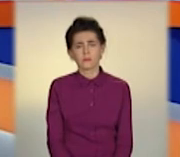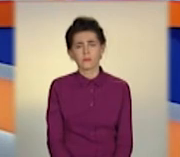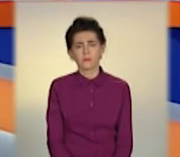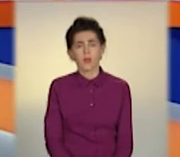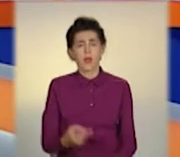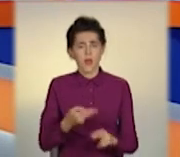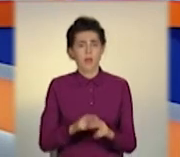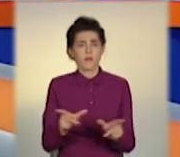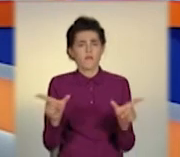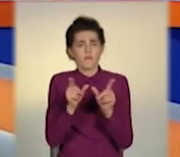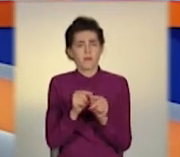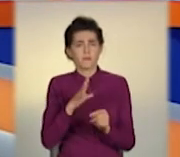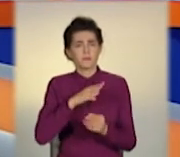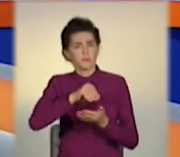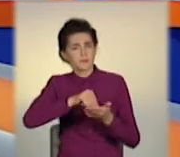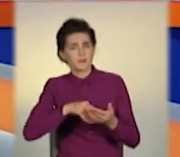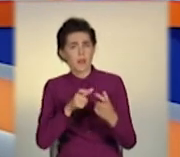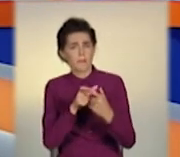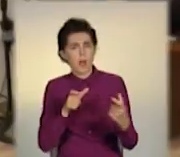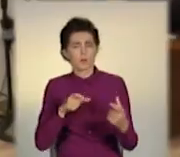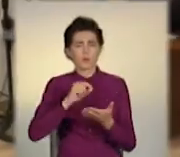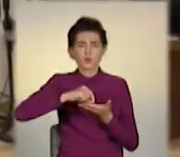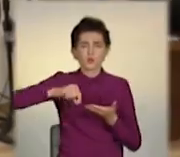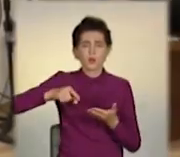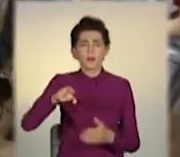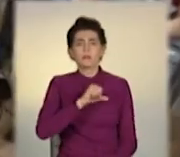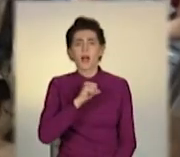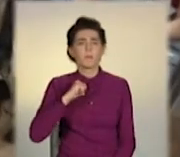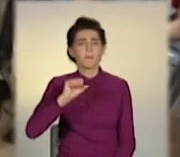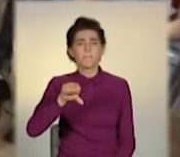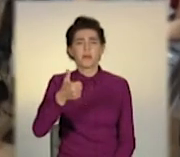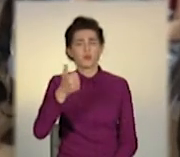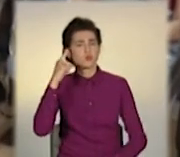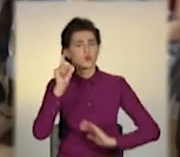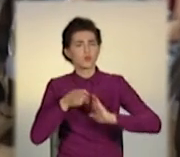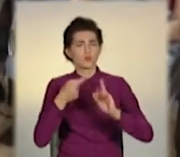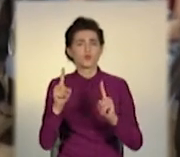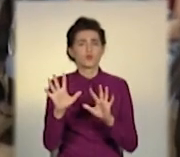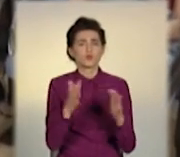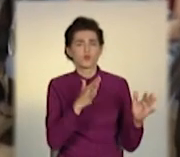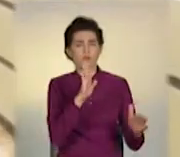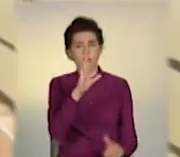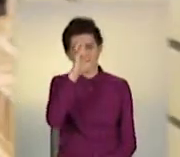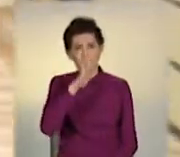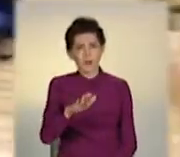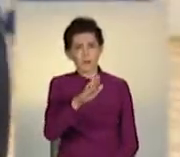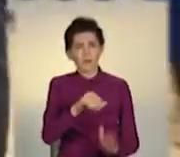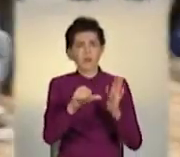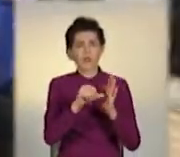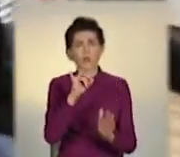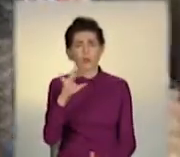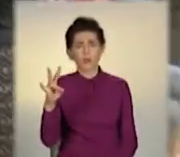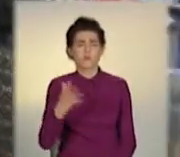Із ними завжди блокнот і ручка. Вони першими дізнаються, що відбувається в країні. 6 червня